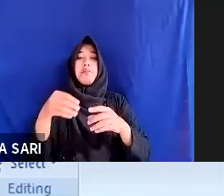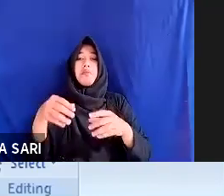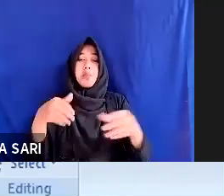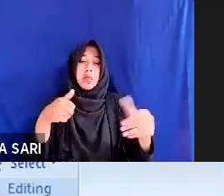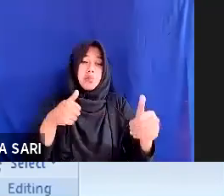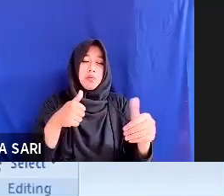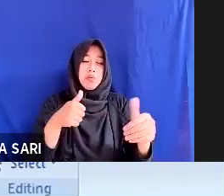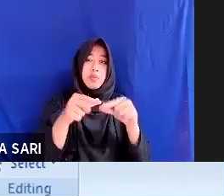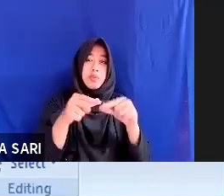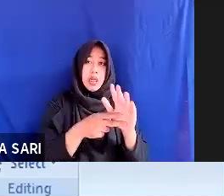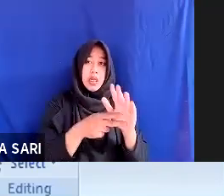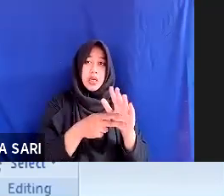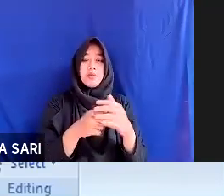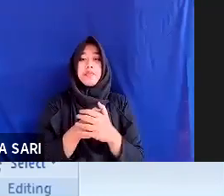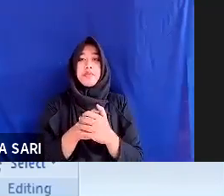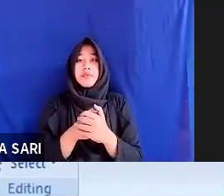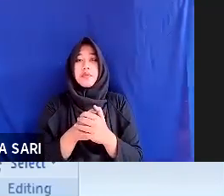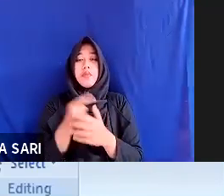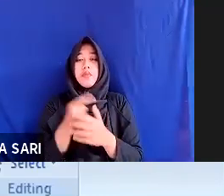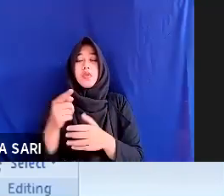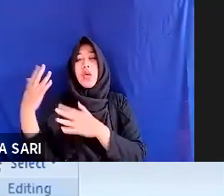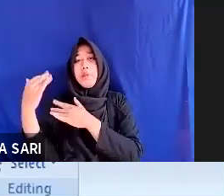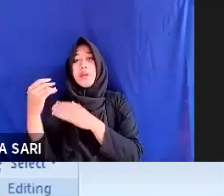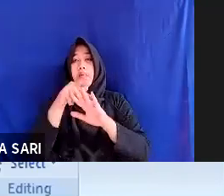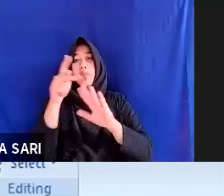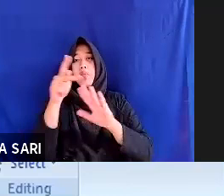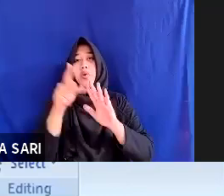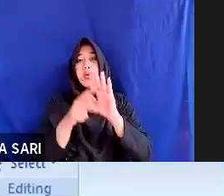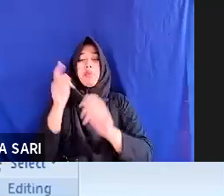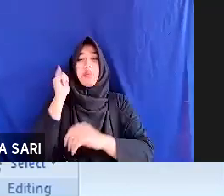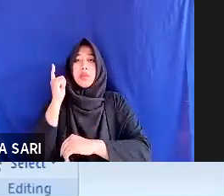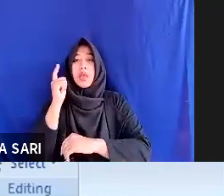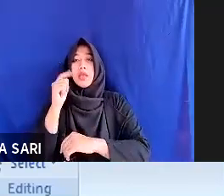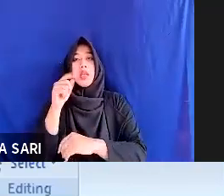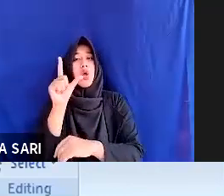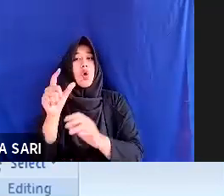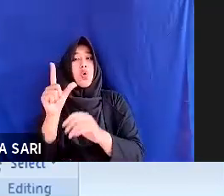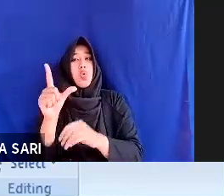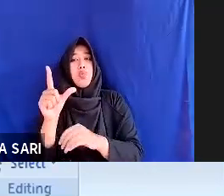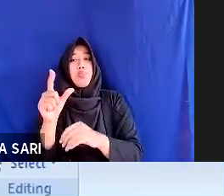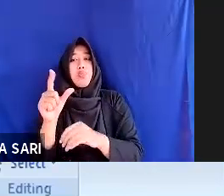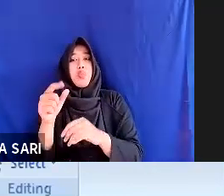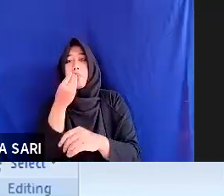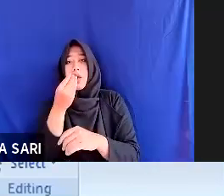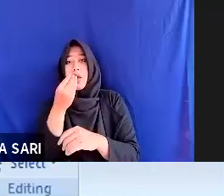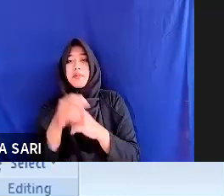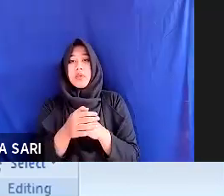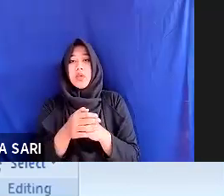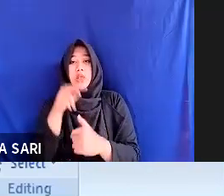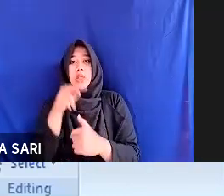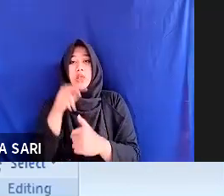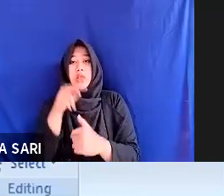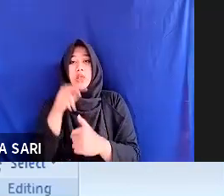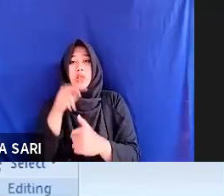begitu. Tetapi kalau kita lihat prosentase antara pendirian lumbung pangan di masyarakat dengan impor, maka ini akan